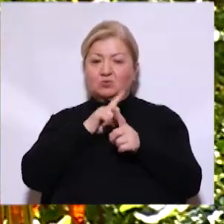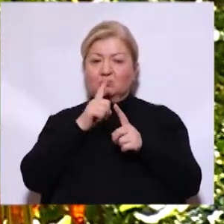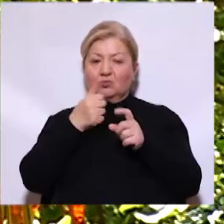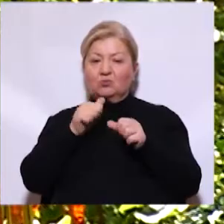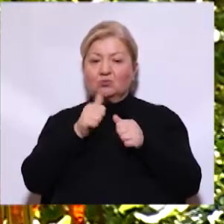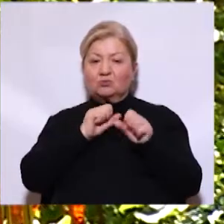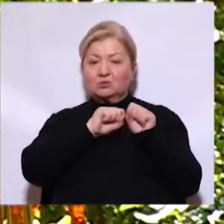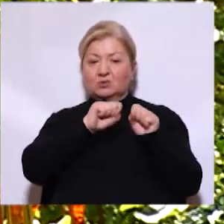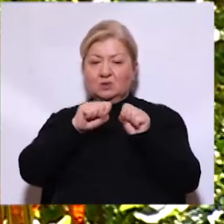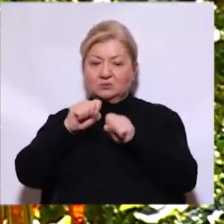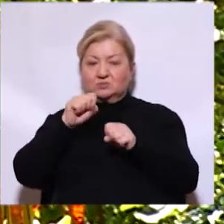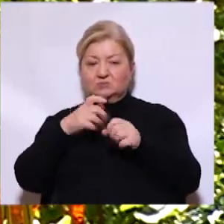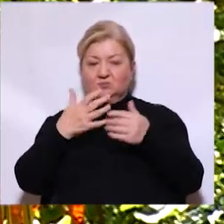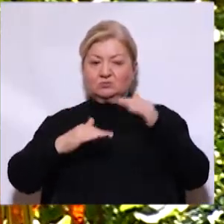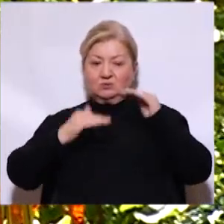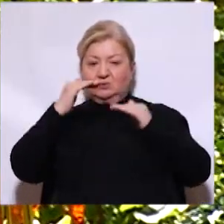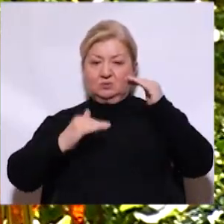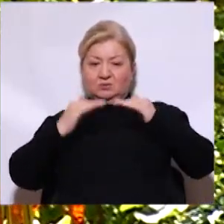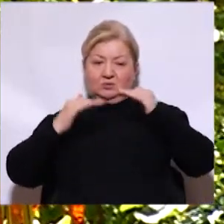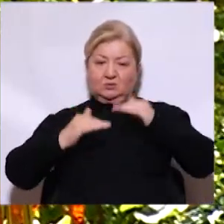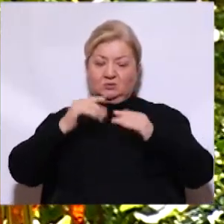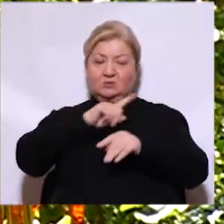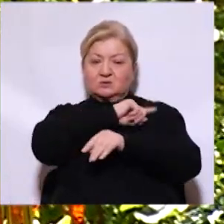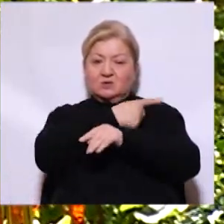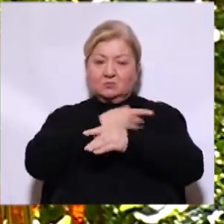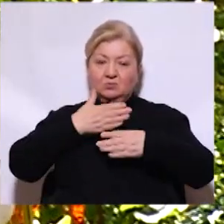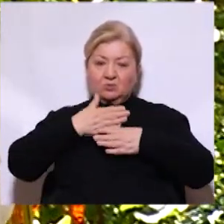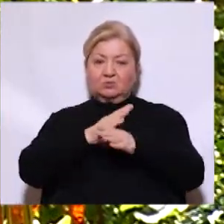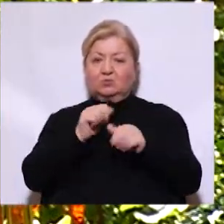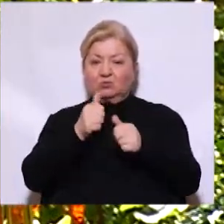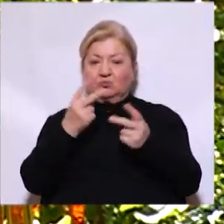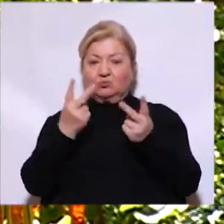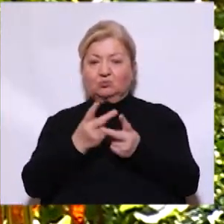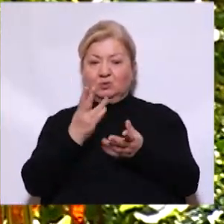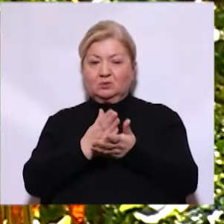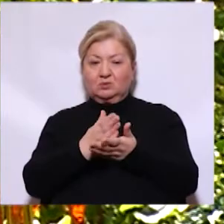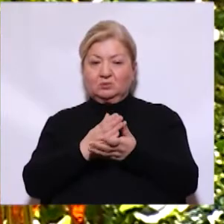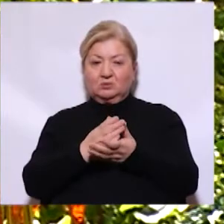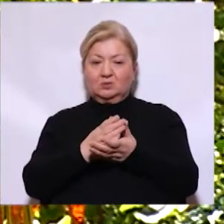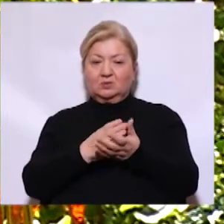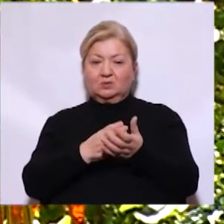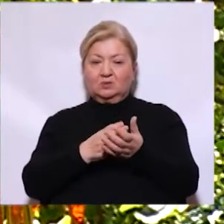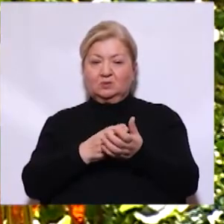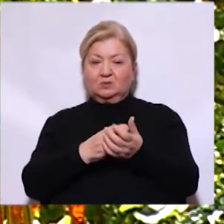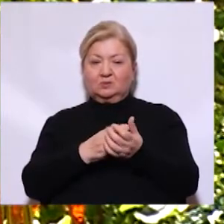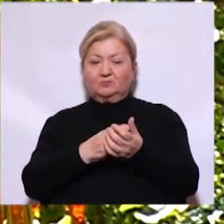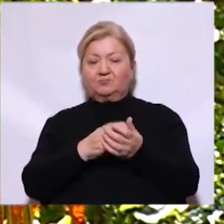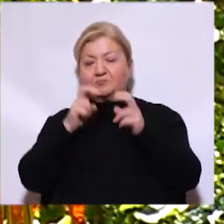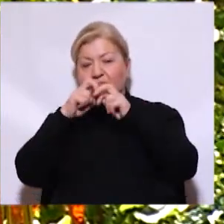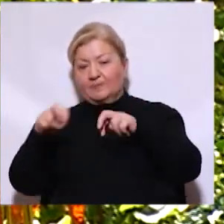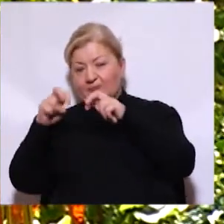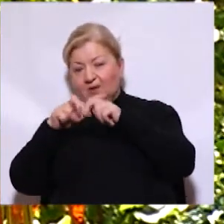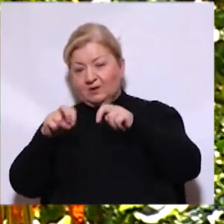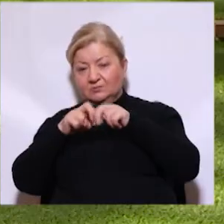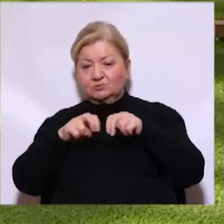ანუ როგორ უნდა დაიცვან ამათმა ბალანსი და როგორ უნდა იყოს ეს ძალები გადანაწილებული, ხო, checks and balances ეძახიან, ანუ შემოწმება